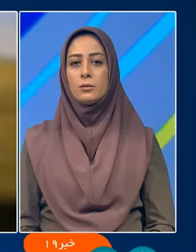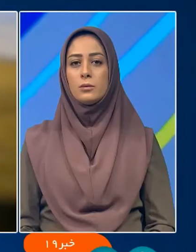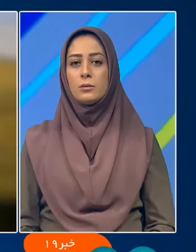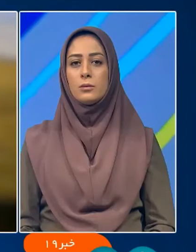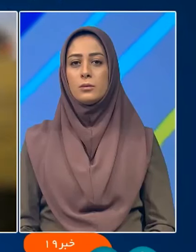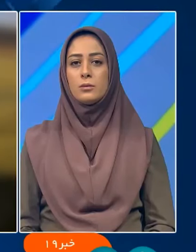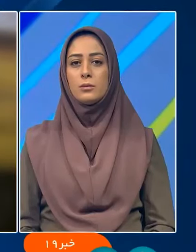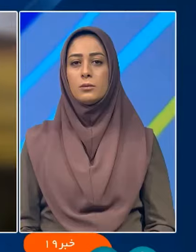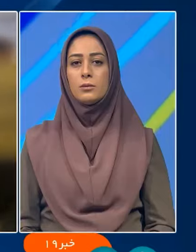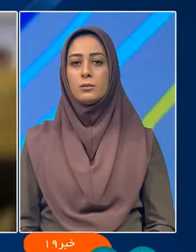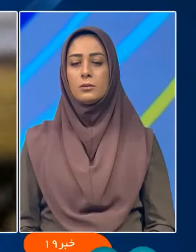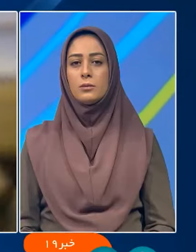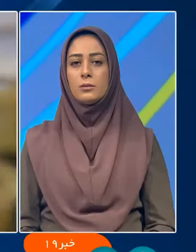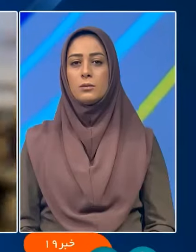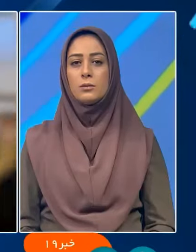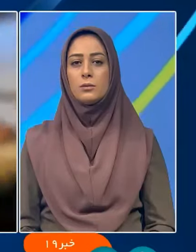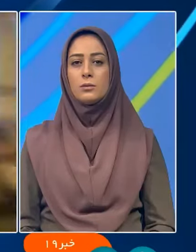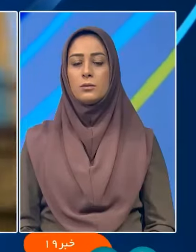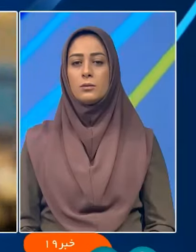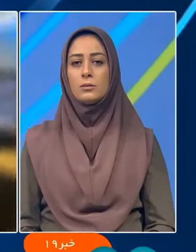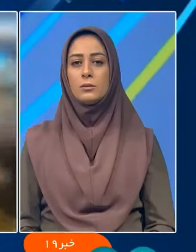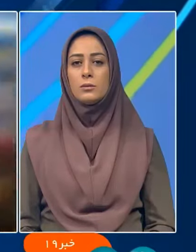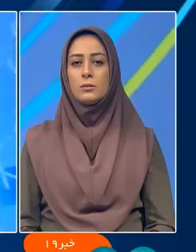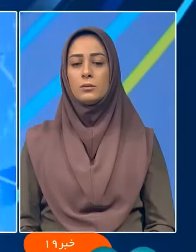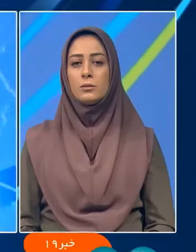sistemin güvenilirliği de.